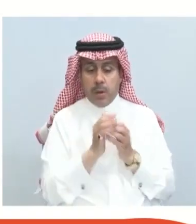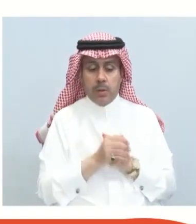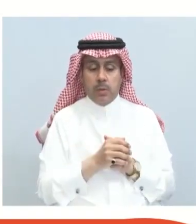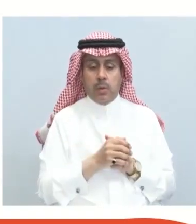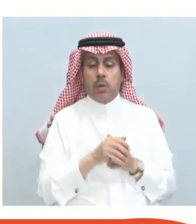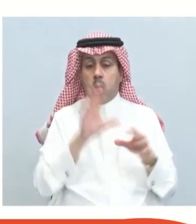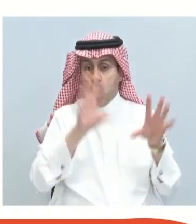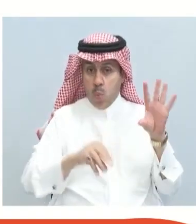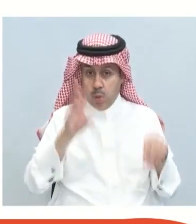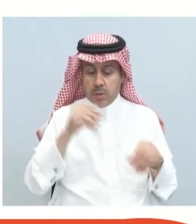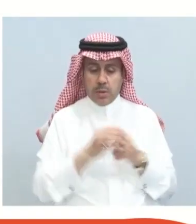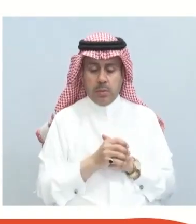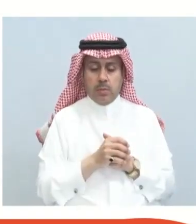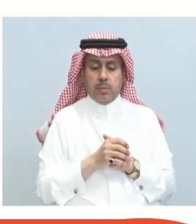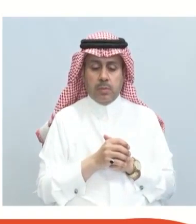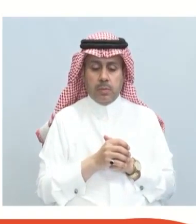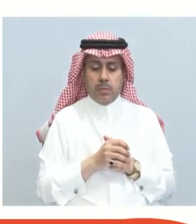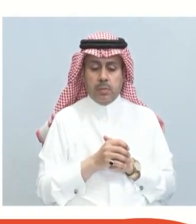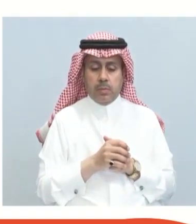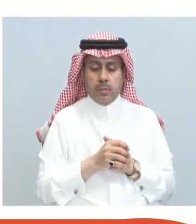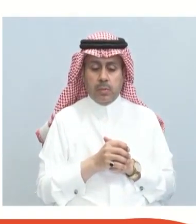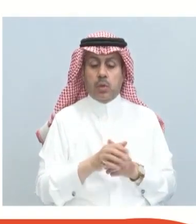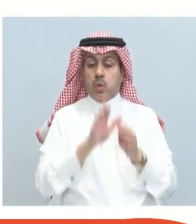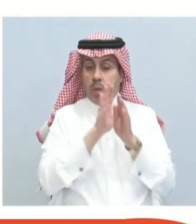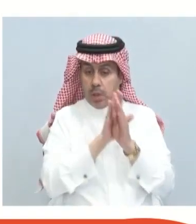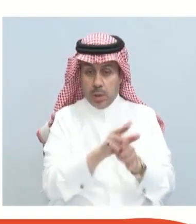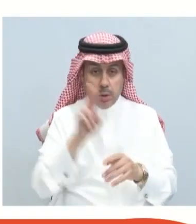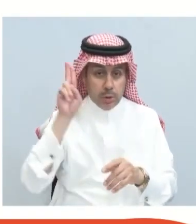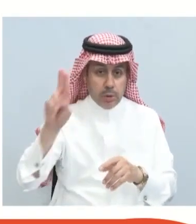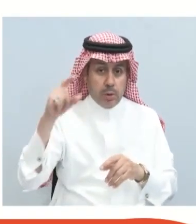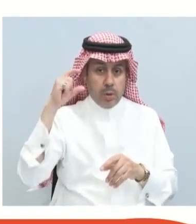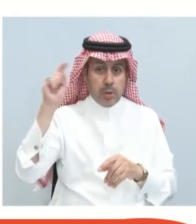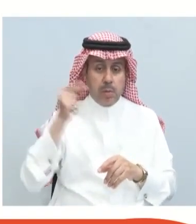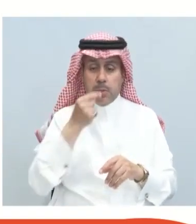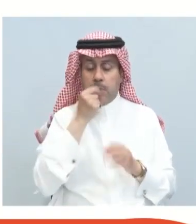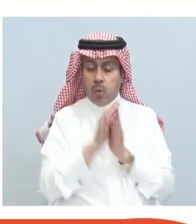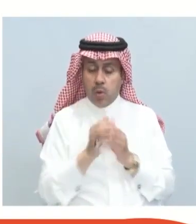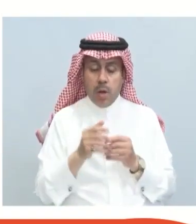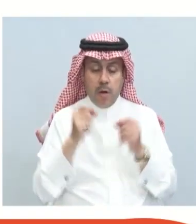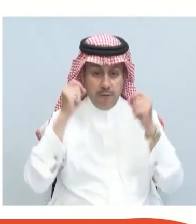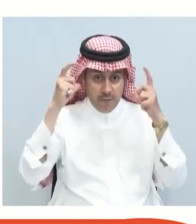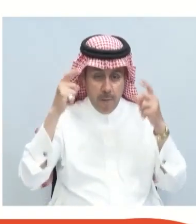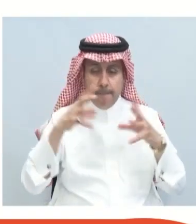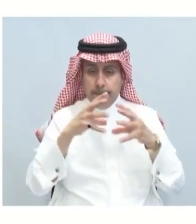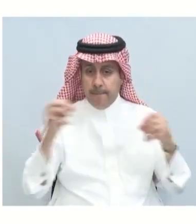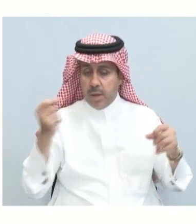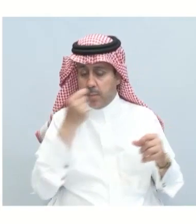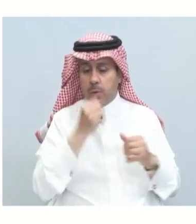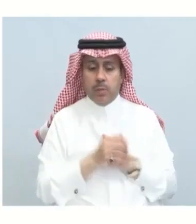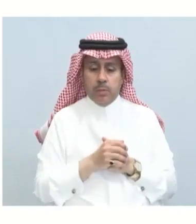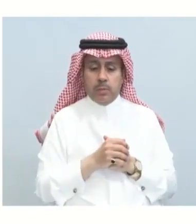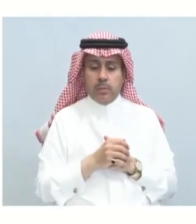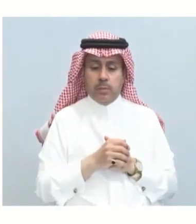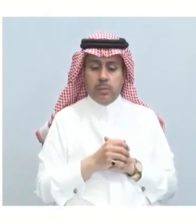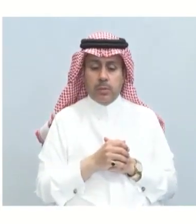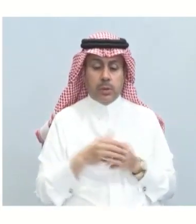القران وقصصه وختاما يكون في ذلك اعانه المتدبر على فهم القران الكريم وبختم